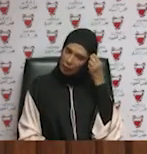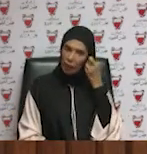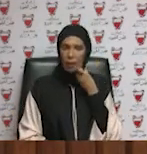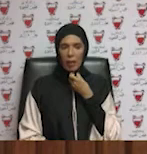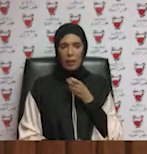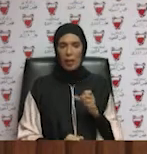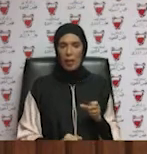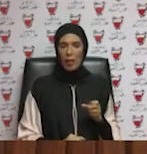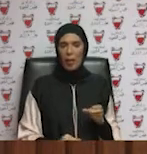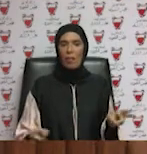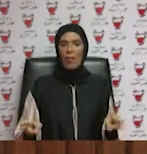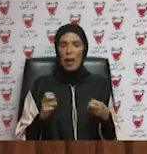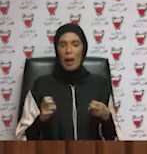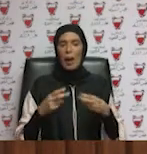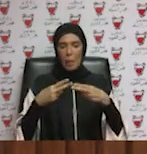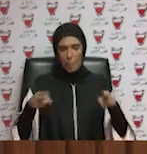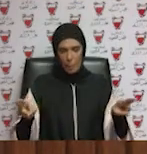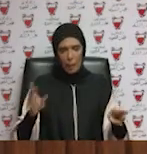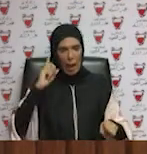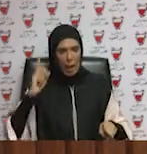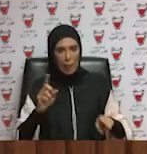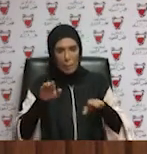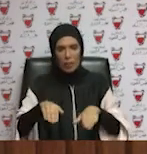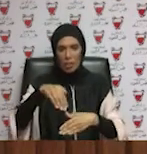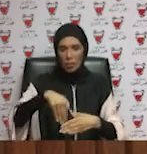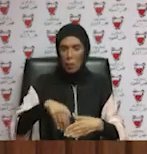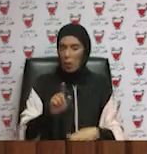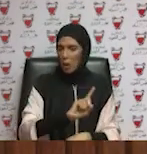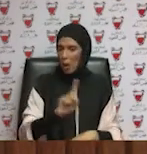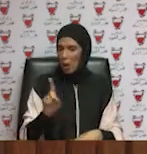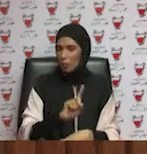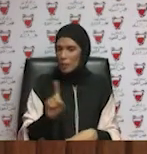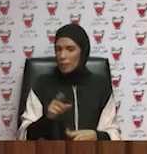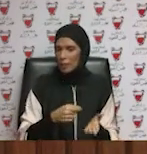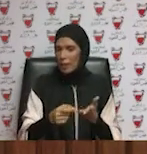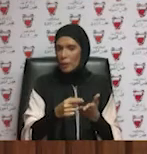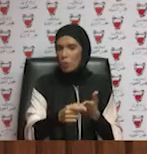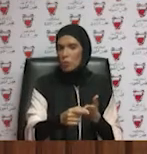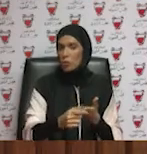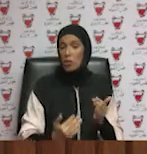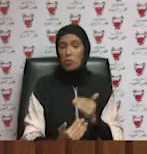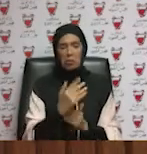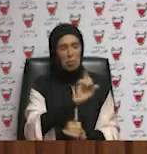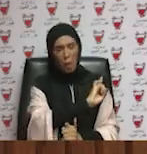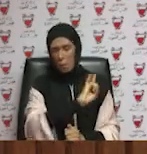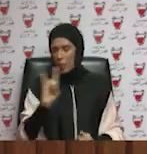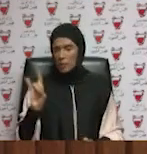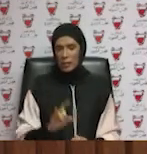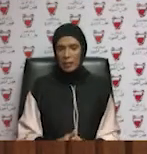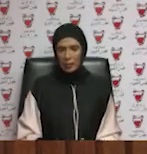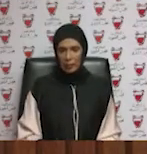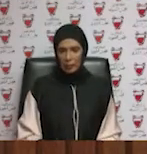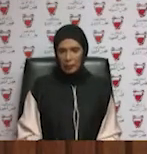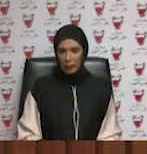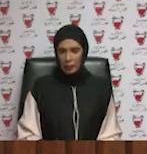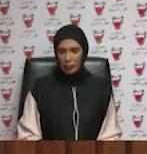يرفض التوصية بالموافقة على رأي مجلس النواب وليس بتوصية أخرى جديدة. يعني الآن